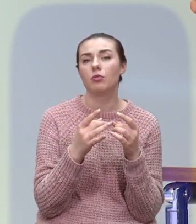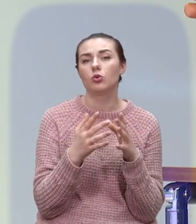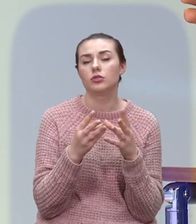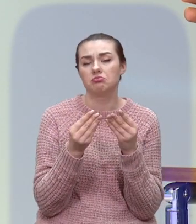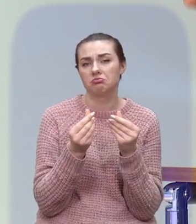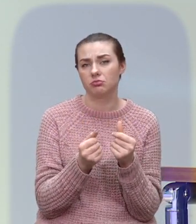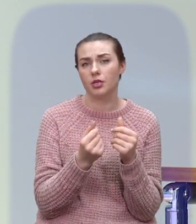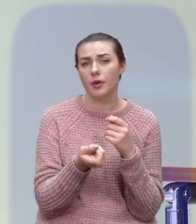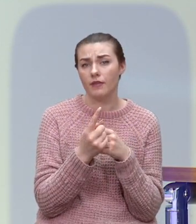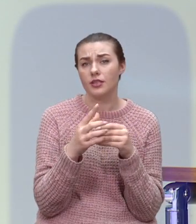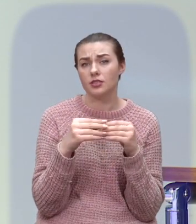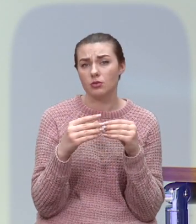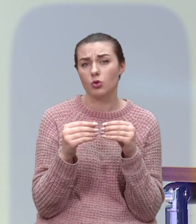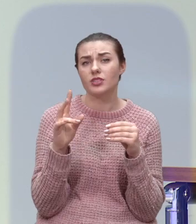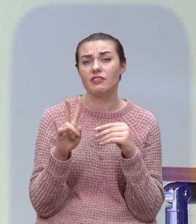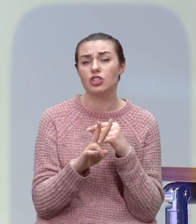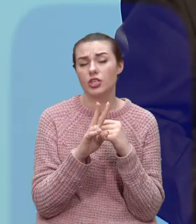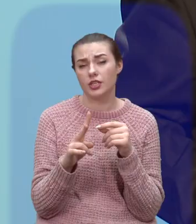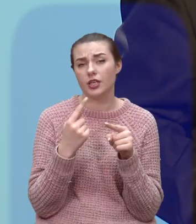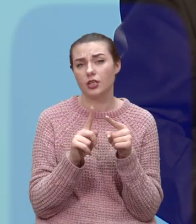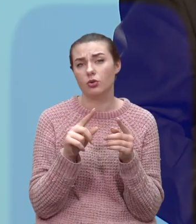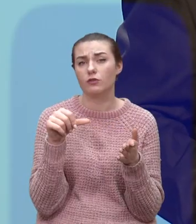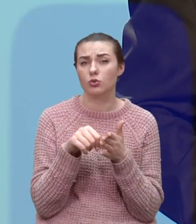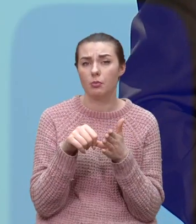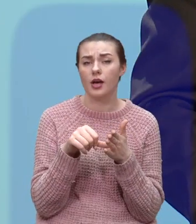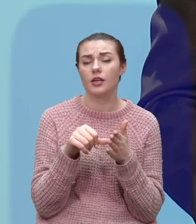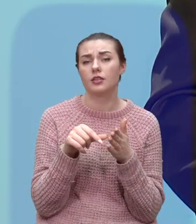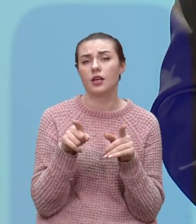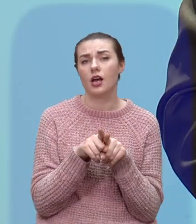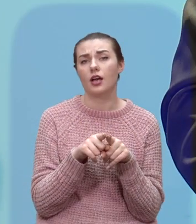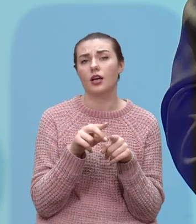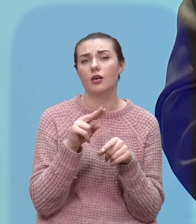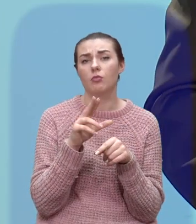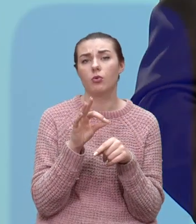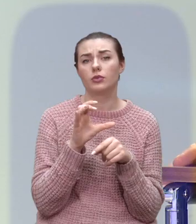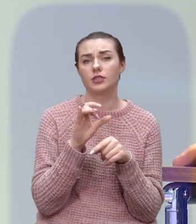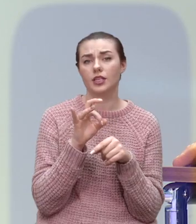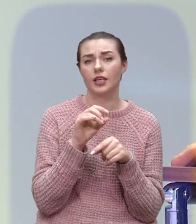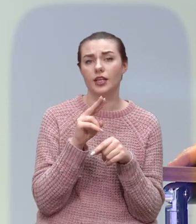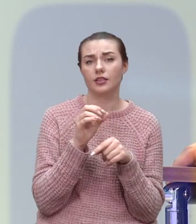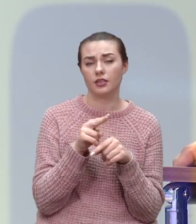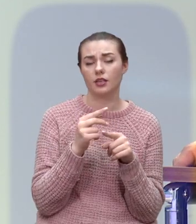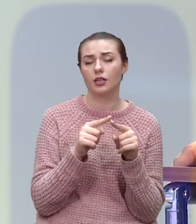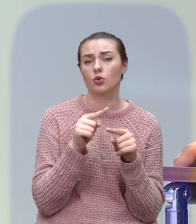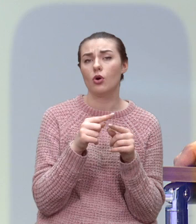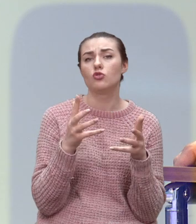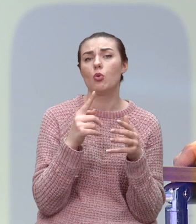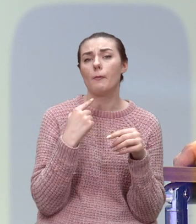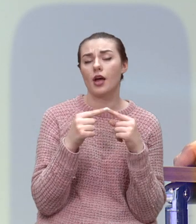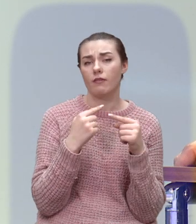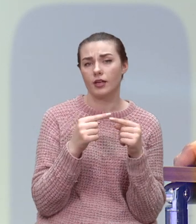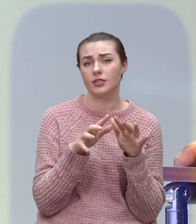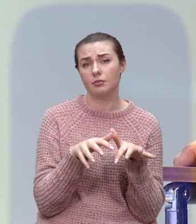она просто ушла в небытие появляется земной священник который выступает в роли посредника вот так как раз о чём мы говорили